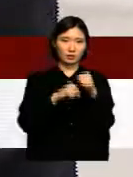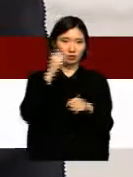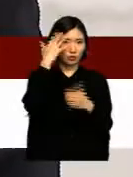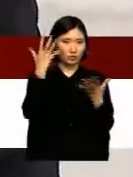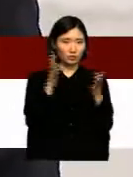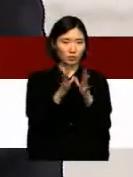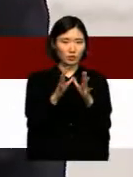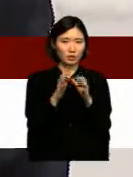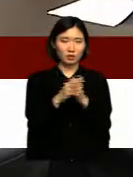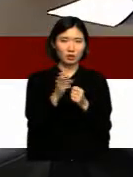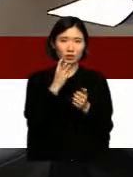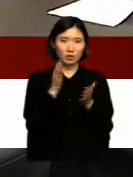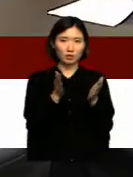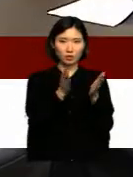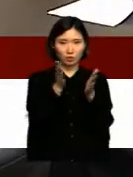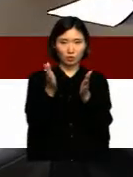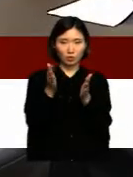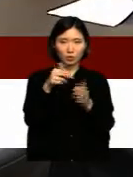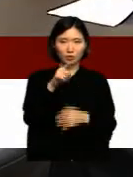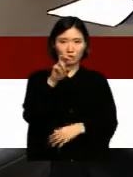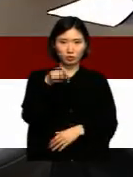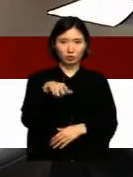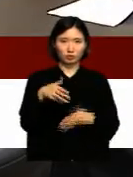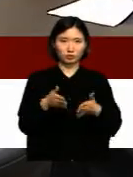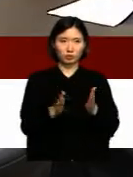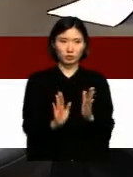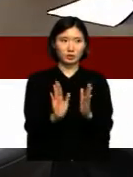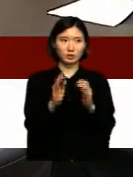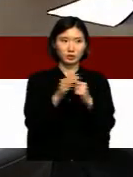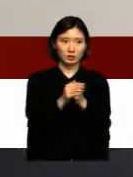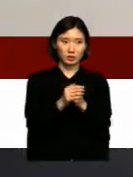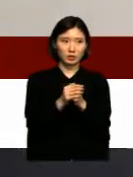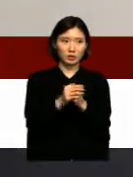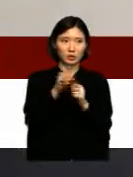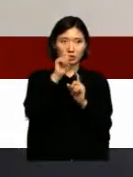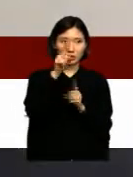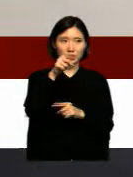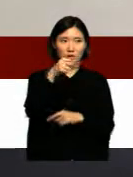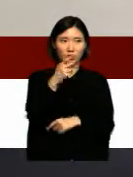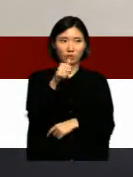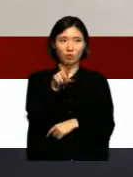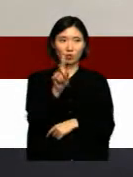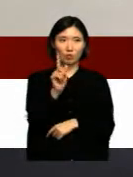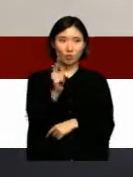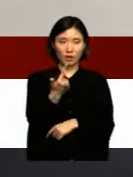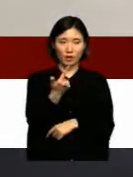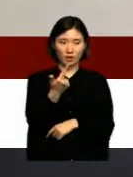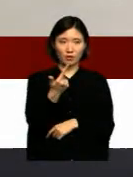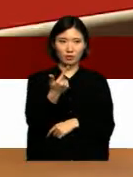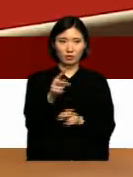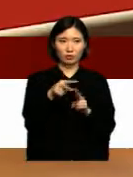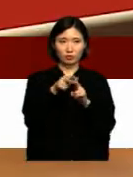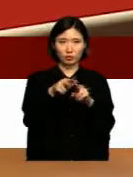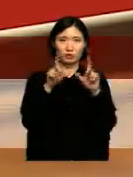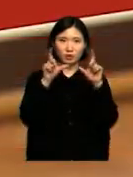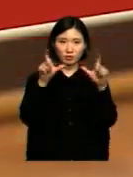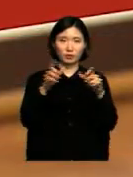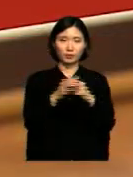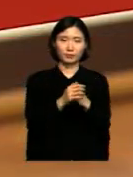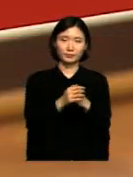땅에 선 경기도 정모 실장 출신에 이동환 고향 병 당협위원장 2 고향 시장에 출사표를 던졌습니다